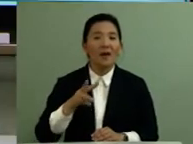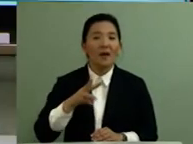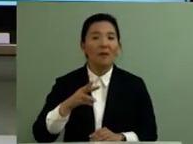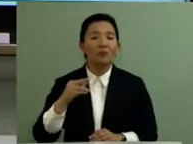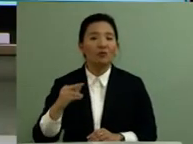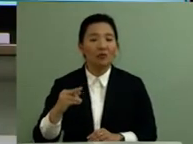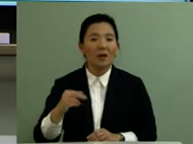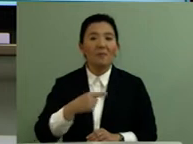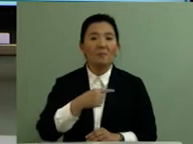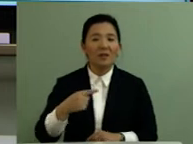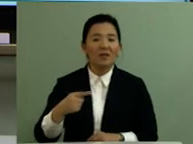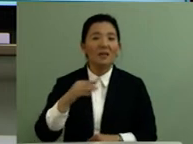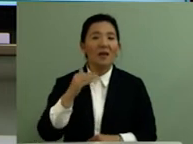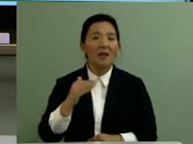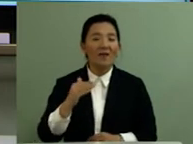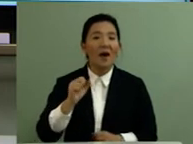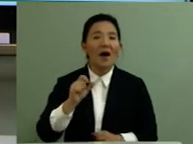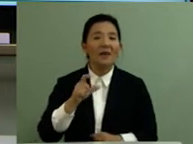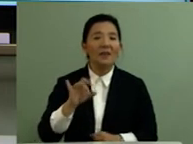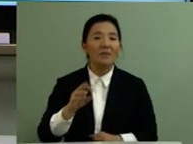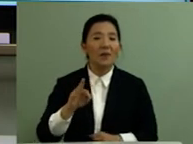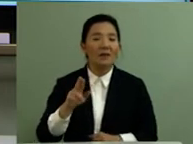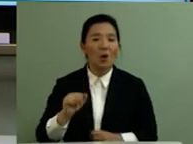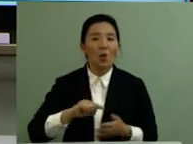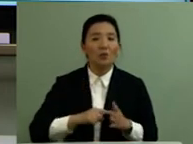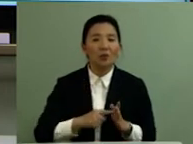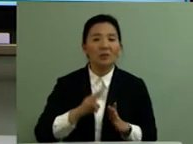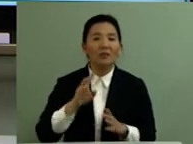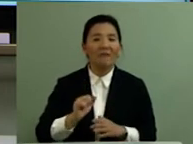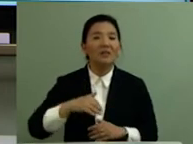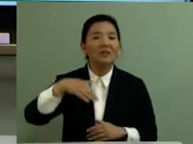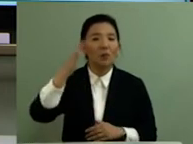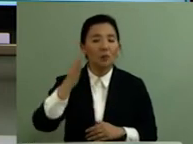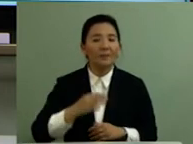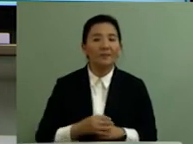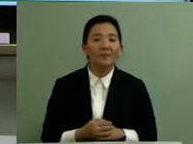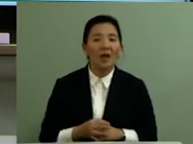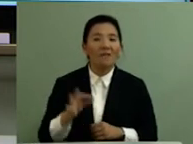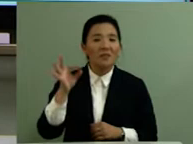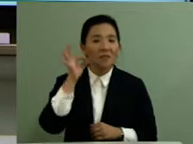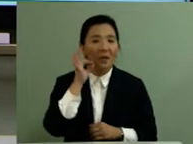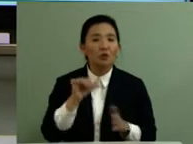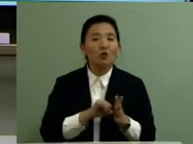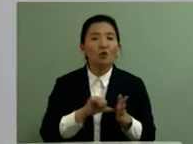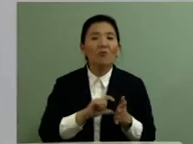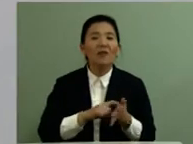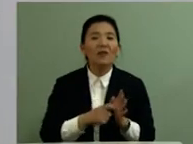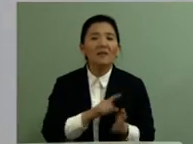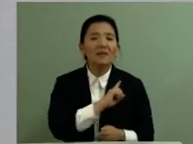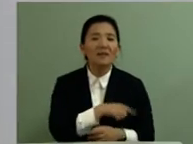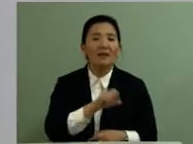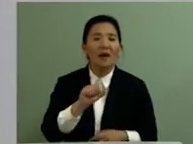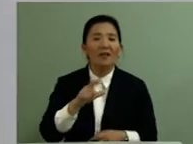МЖ минус F Архимеда умножить на высоту. Итак, вспоминаем из 6 класса силу